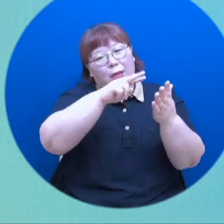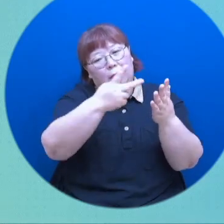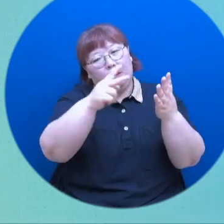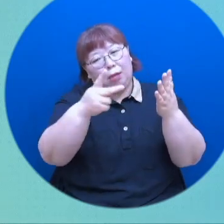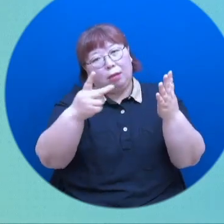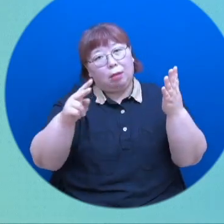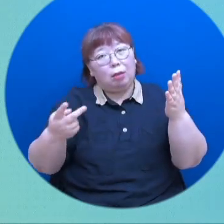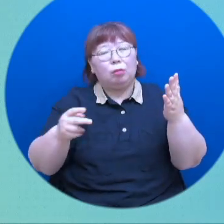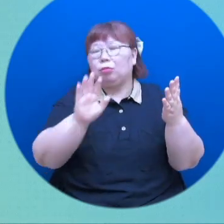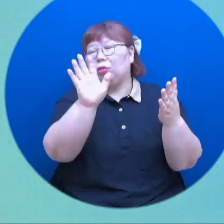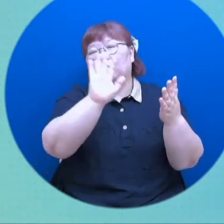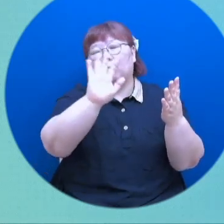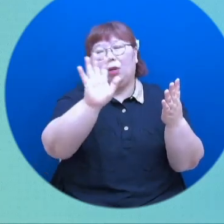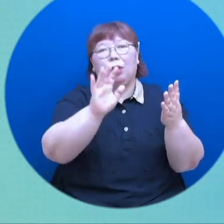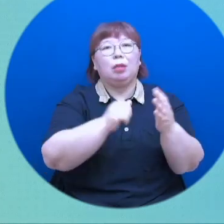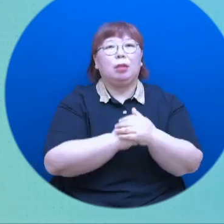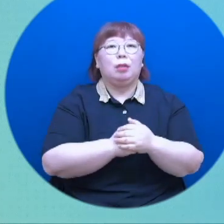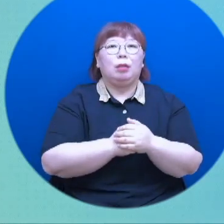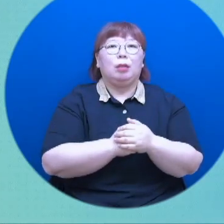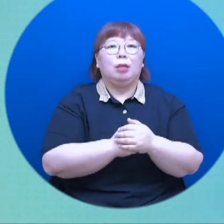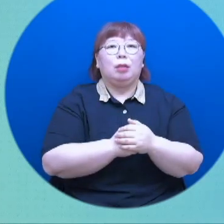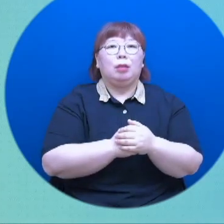하나같이 노 했어요.